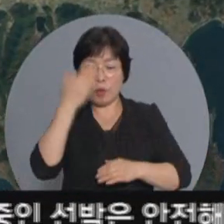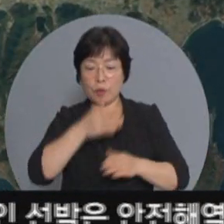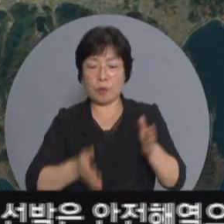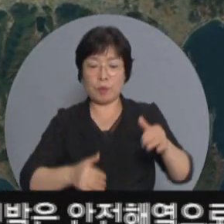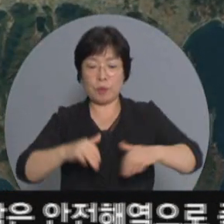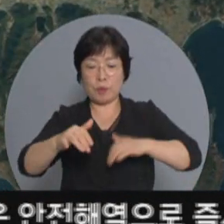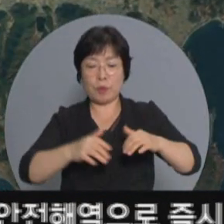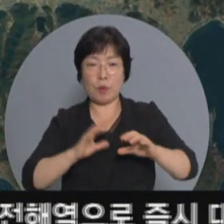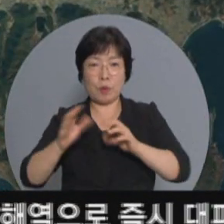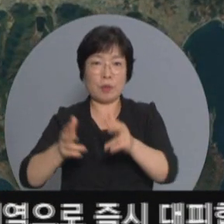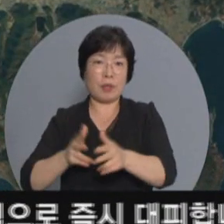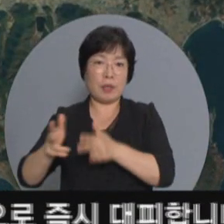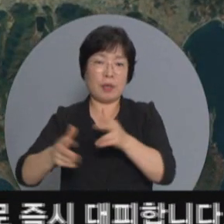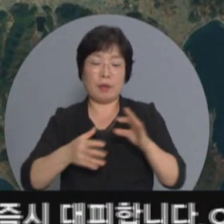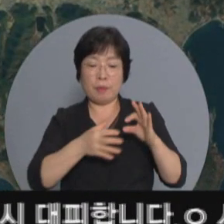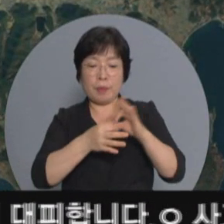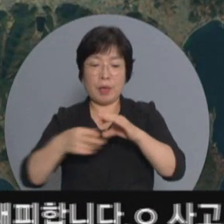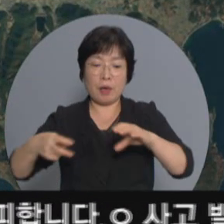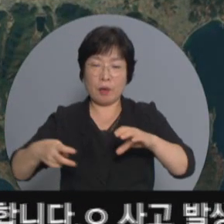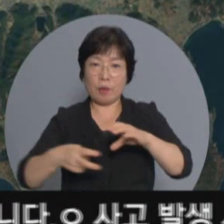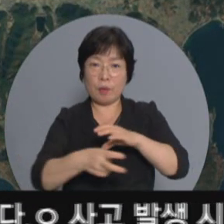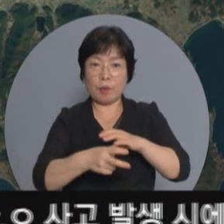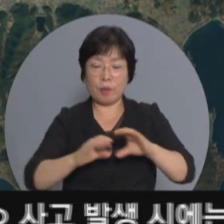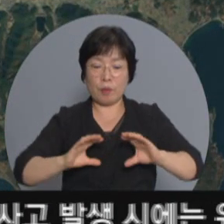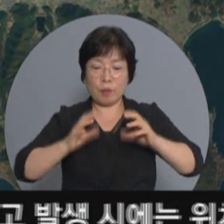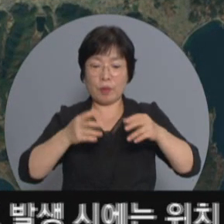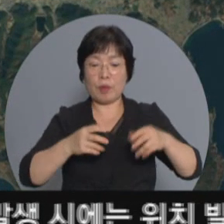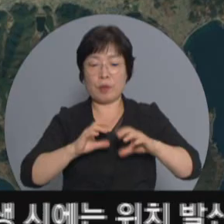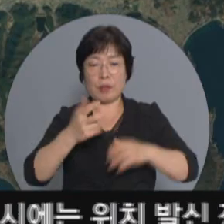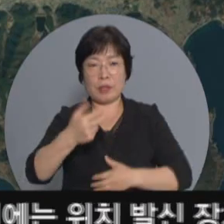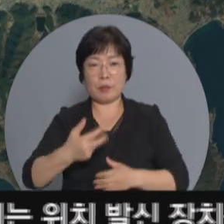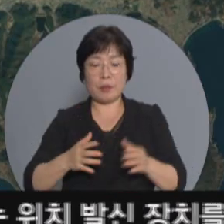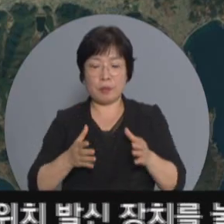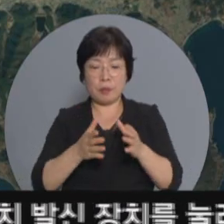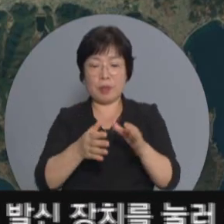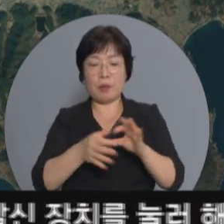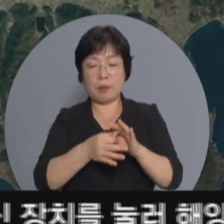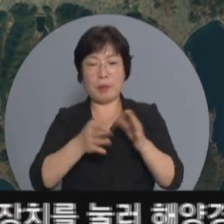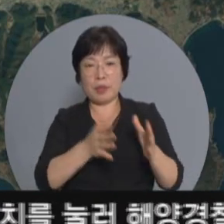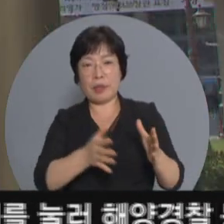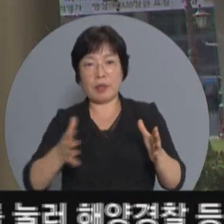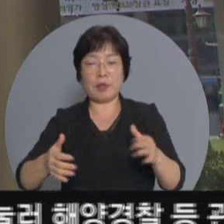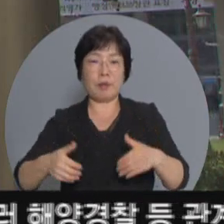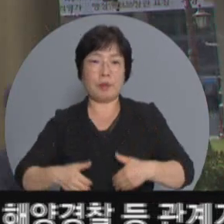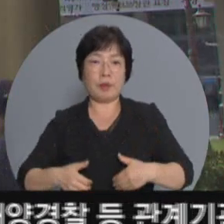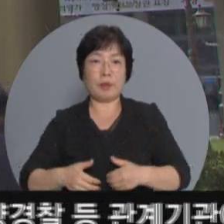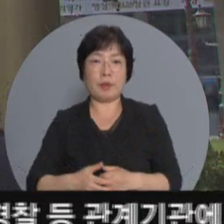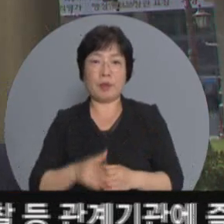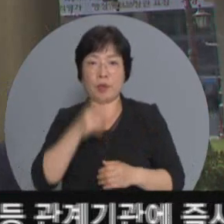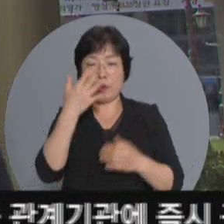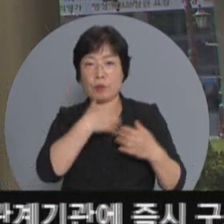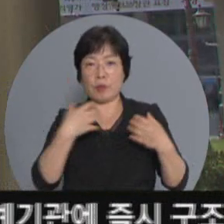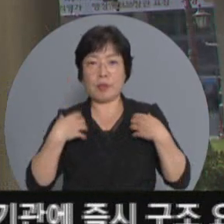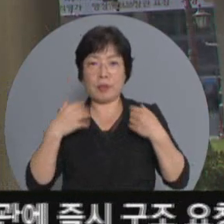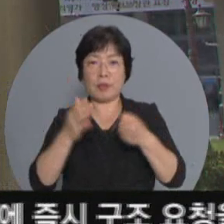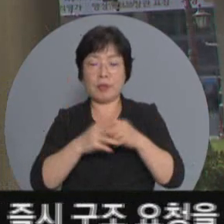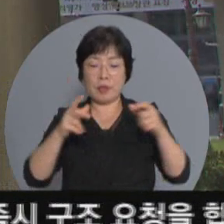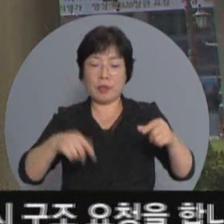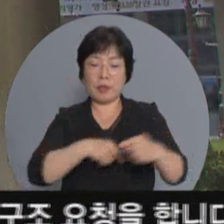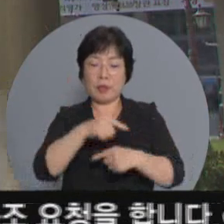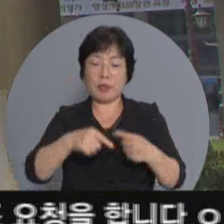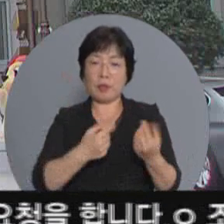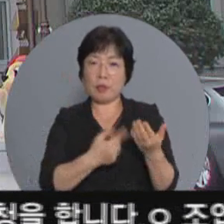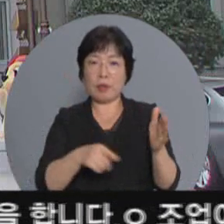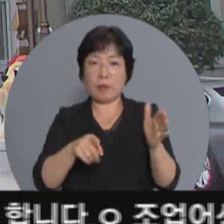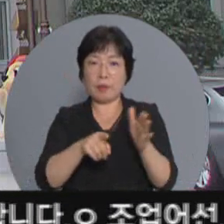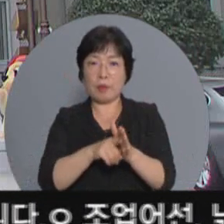시내와 산단으로 이어지는 터널을 뚫어 국도 77호선으로 연장해야 한다는 의견입니다. 여수시는 이 같은 지역 정서를